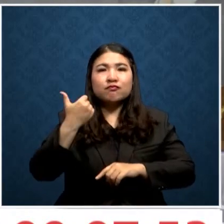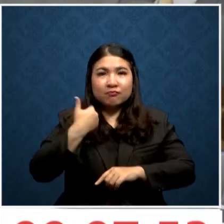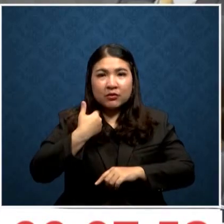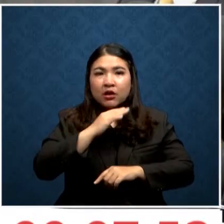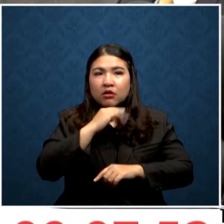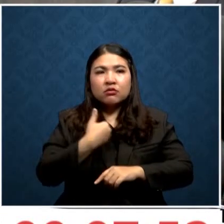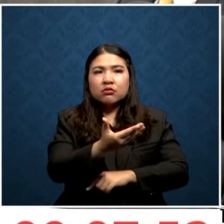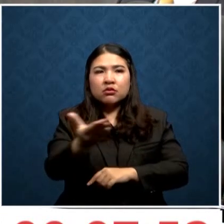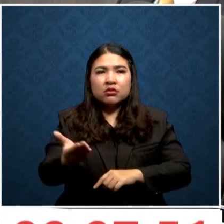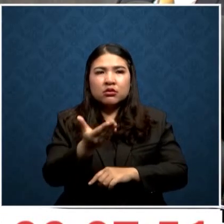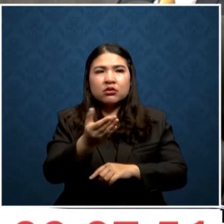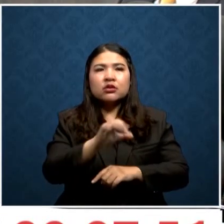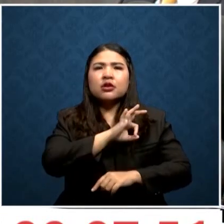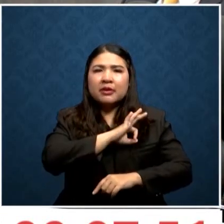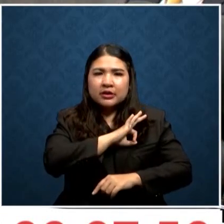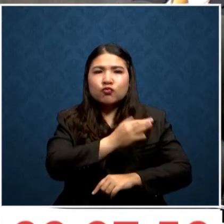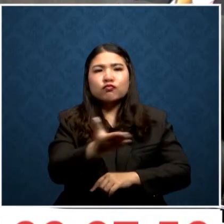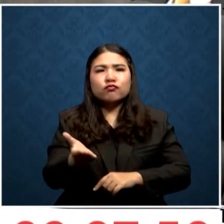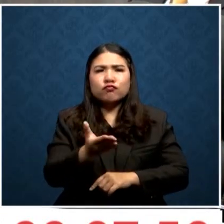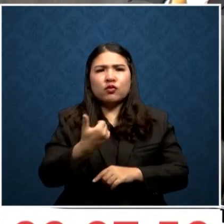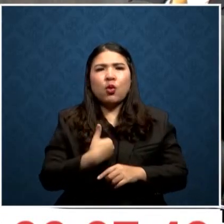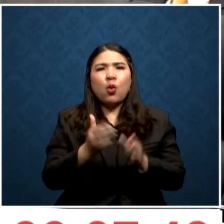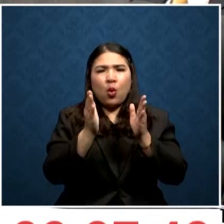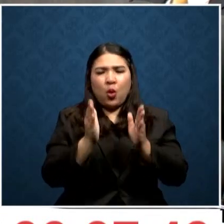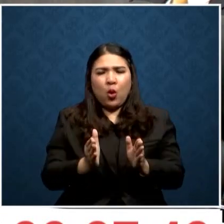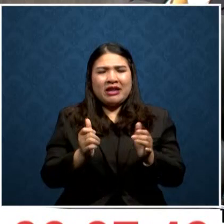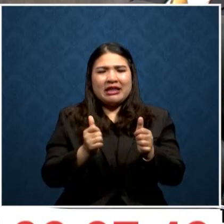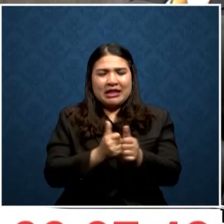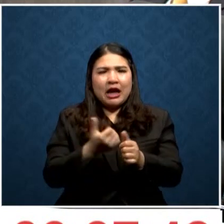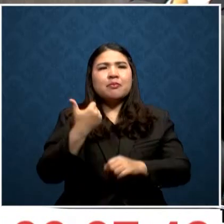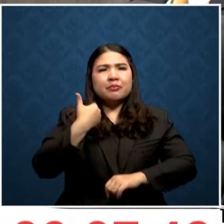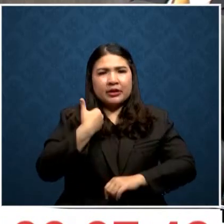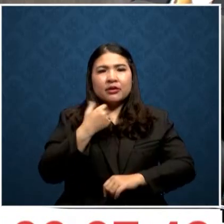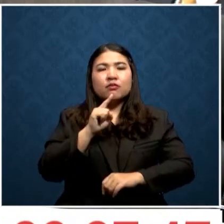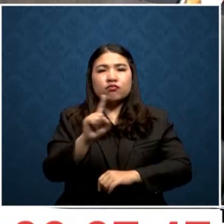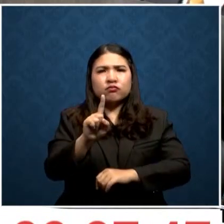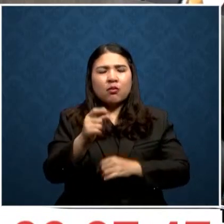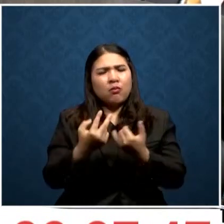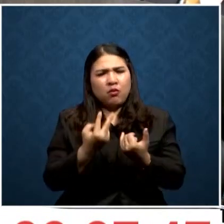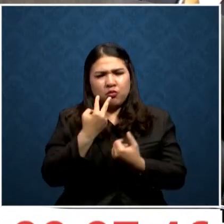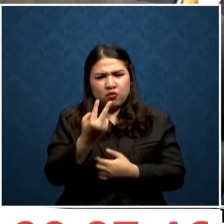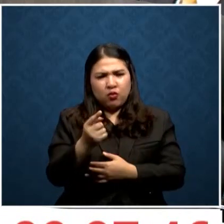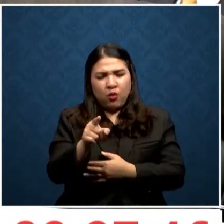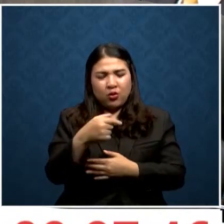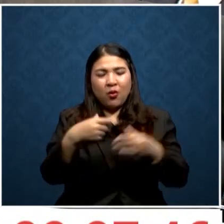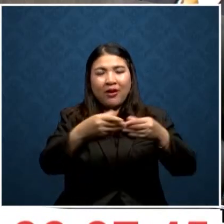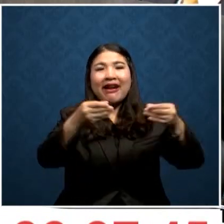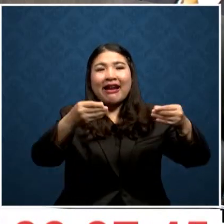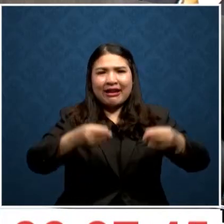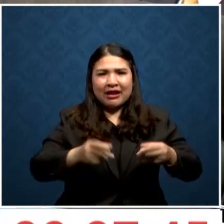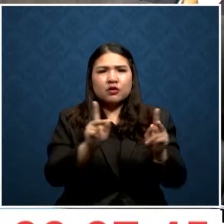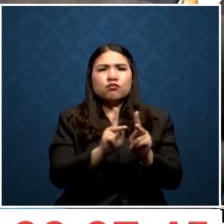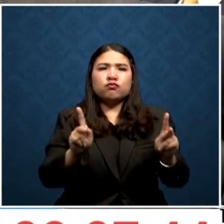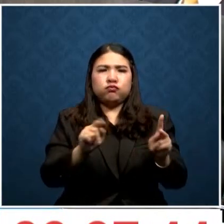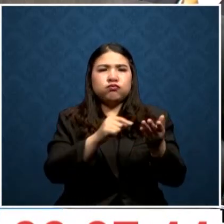เพื่อนสมาชิกเองแล้วก็ทั้งผู้ที่ติดตามนะครับผมเรียนอย่างนี้นะครับผมไปอ่านตัวรายงานของกรรมธิการ